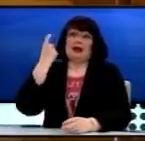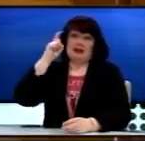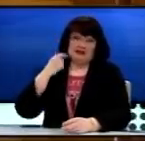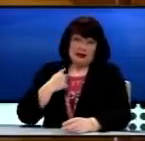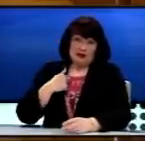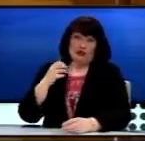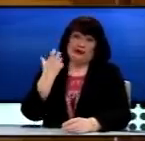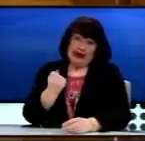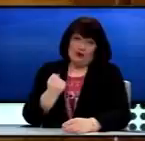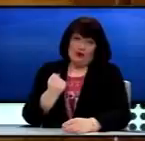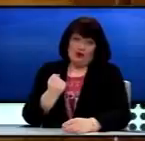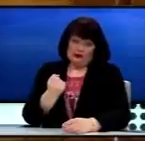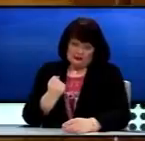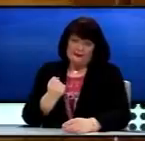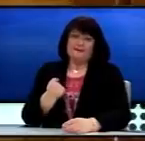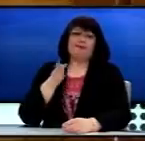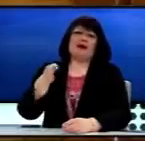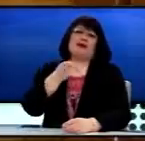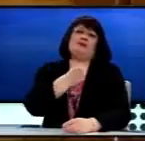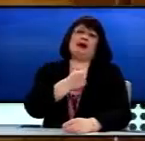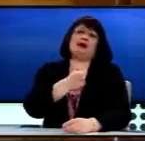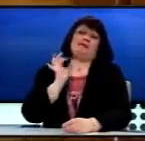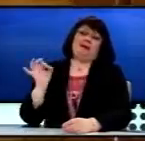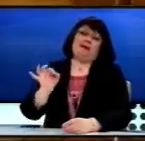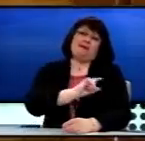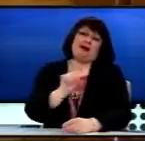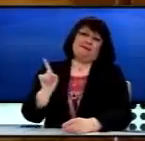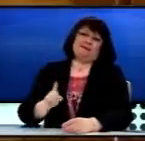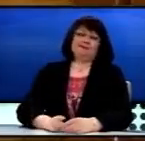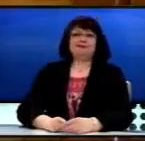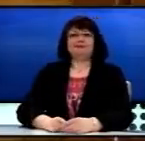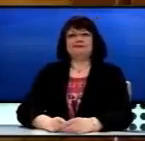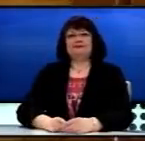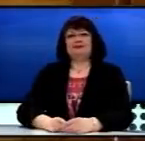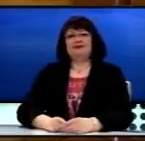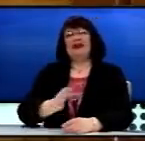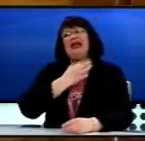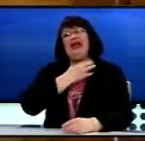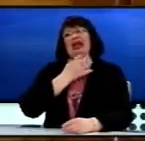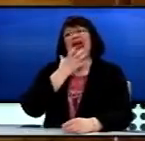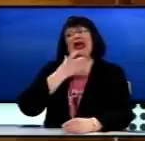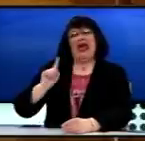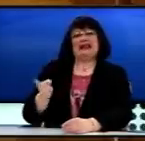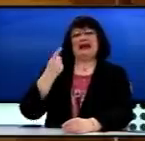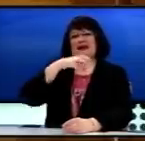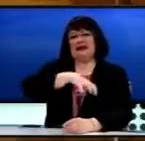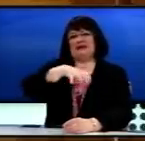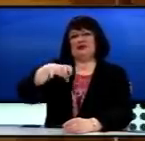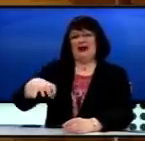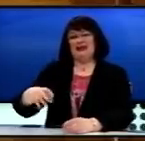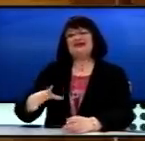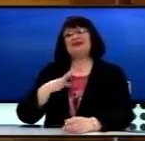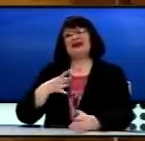ιό. Στο ζήτημα τώρα των ΜΕΘ. Δεν ήθελα να επανέλθω. Και μάλιστα διαπίστωσα